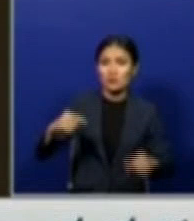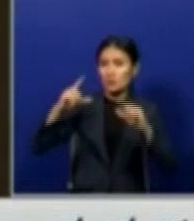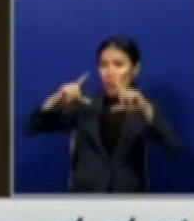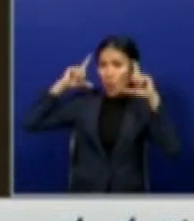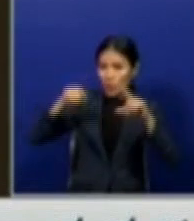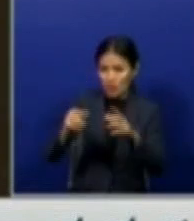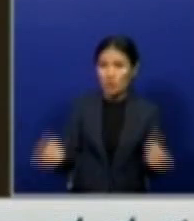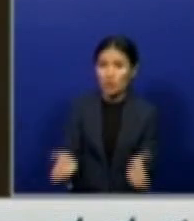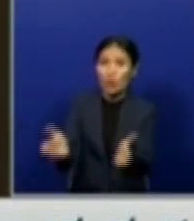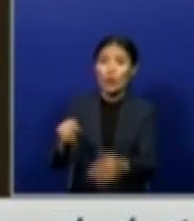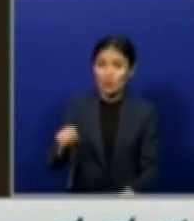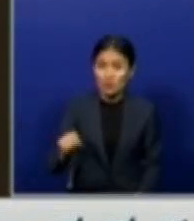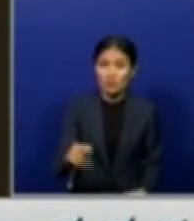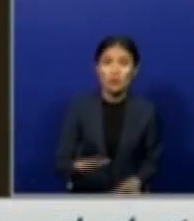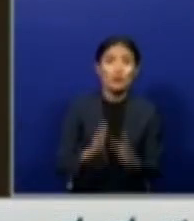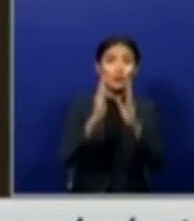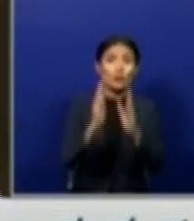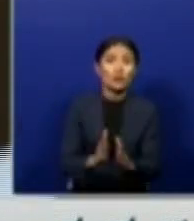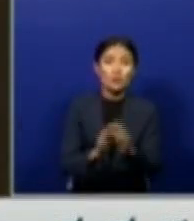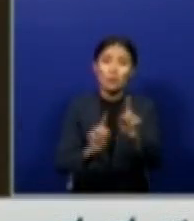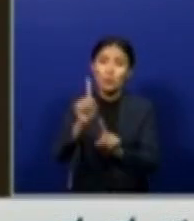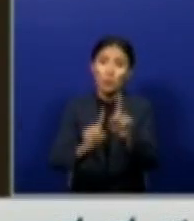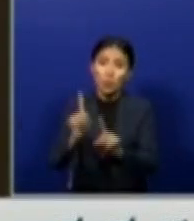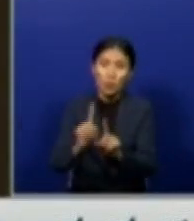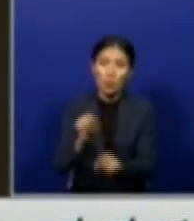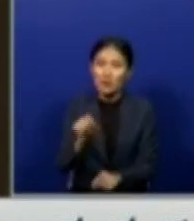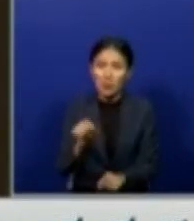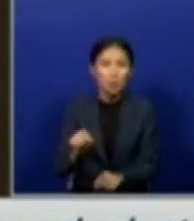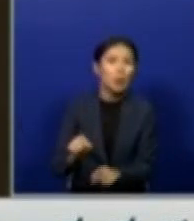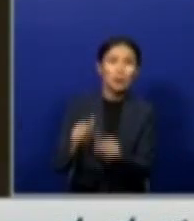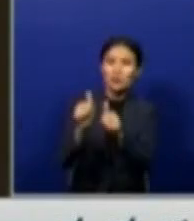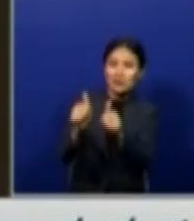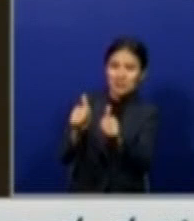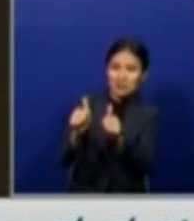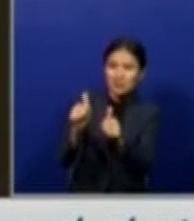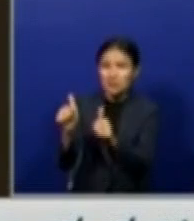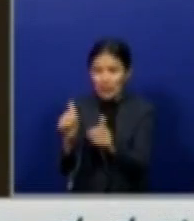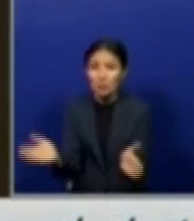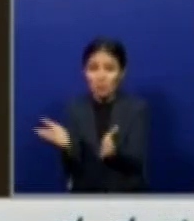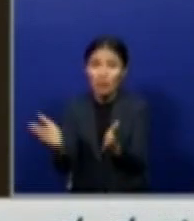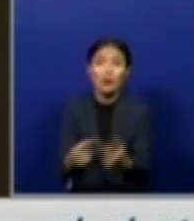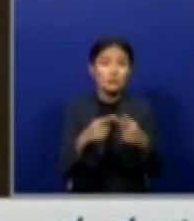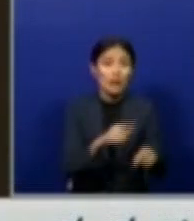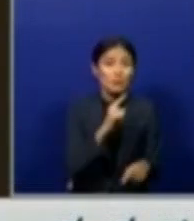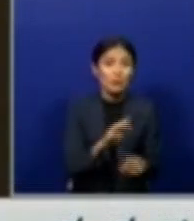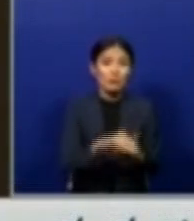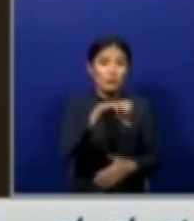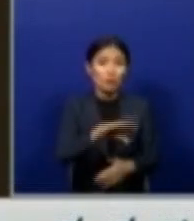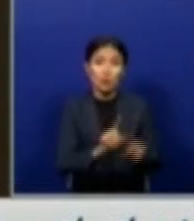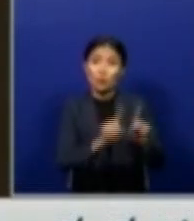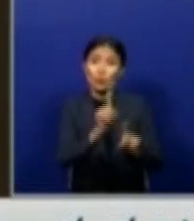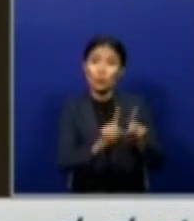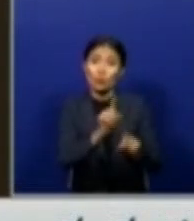ผู้กู้หรือผู้ออกหุ้นกู้ที่มีเรตติ้งไม่ดีฐานะอ่อนด้อยกว่าเนี่ยนะครับอ่อนแอกว่าเนี่ยท่านไม่ยอมทอดสะพ